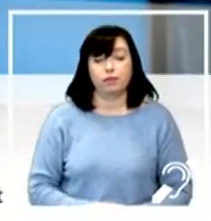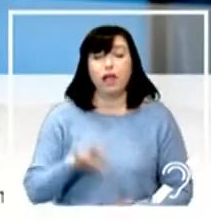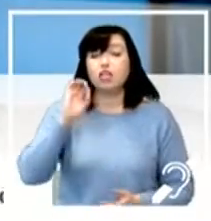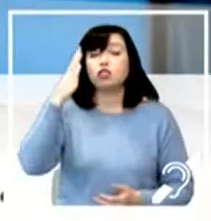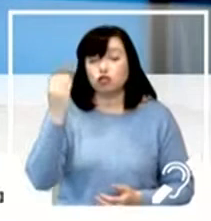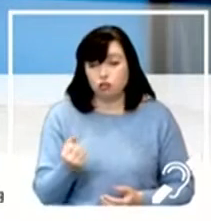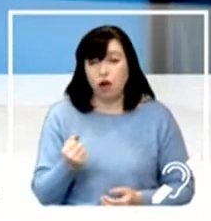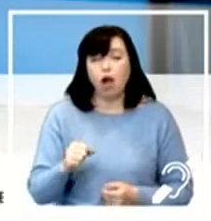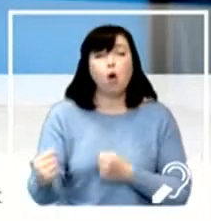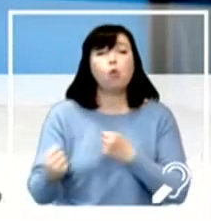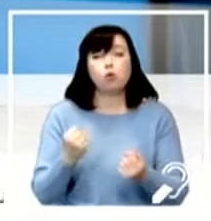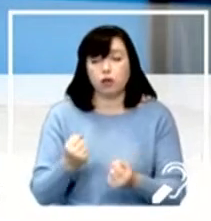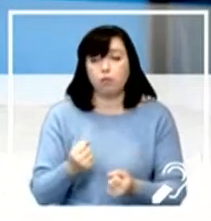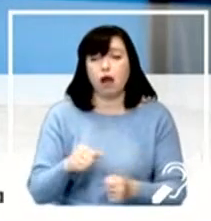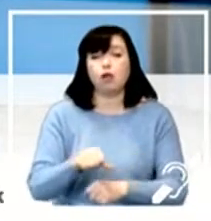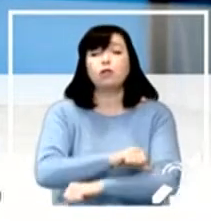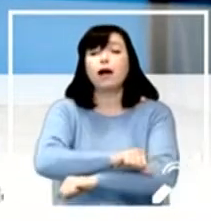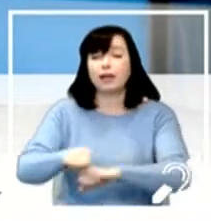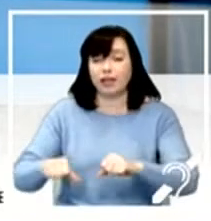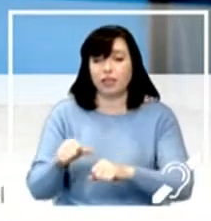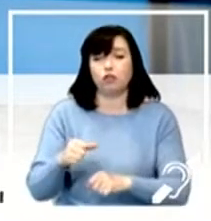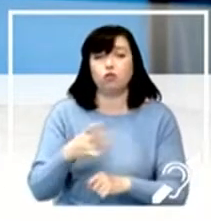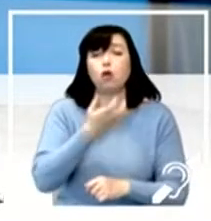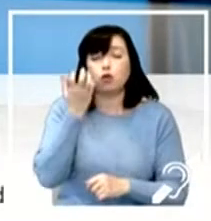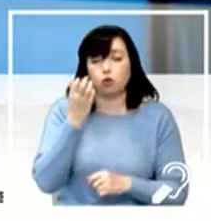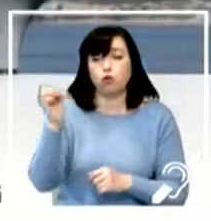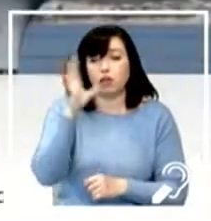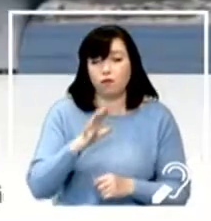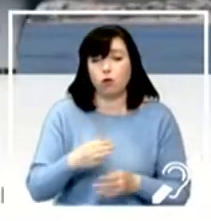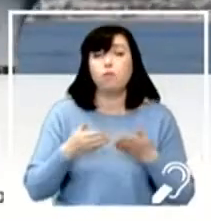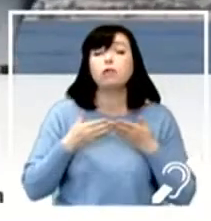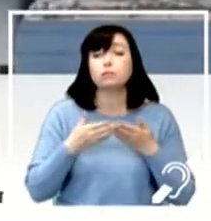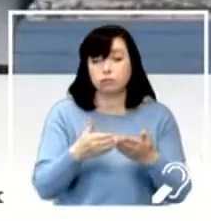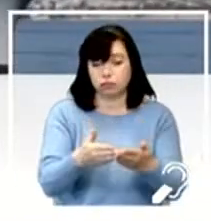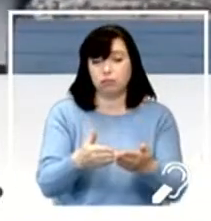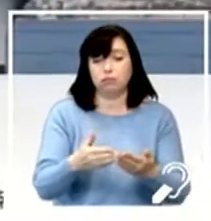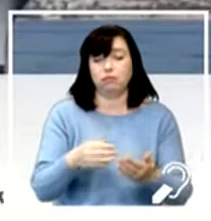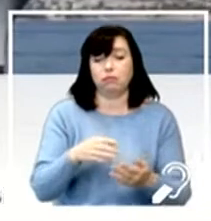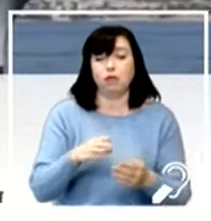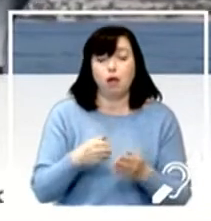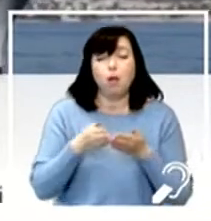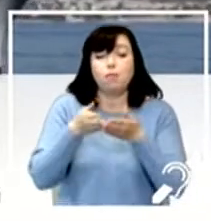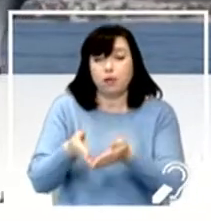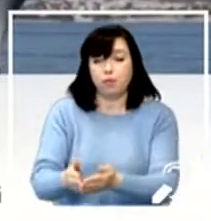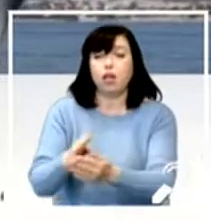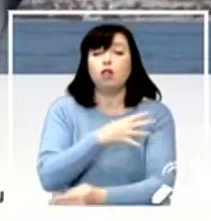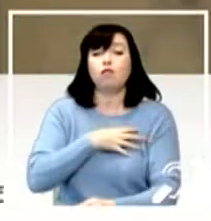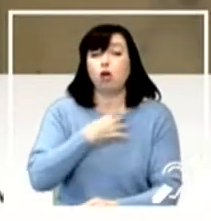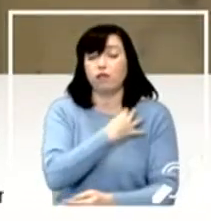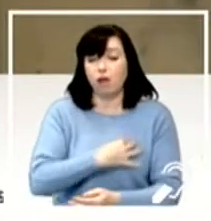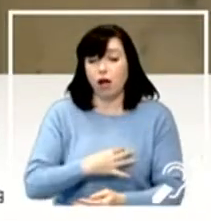Statele Unite își întăresc prezența în sudul Europei. Portavionul George Bush a ancorat în portul croat Split după ce